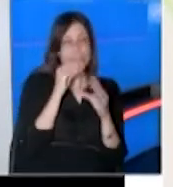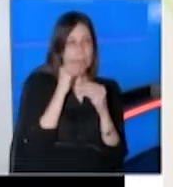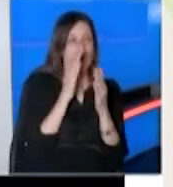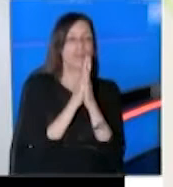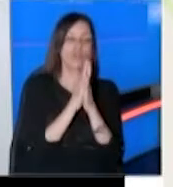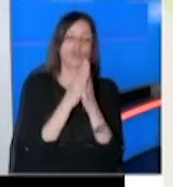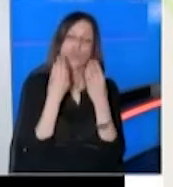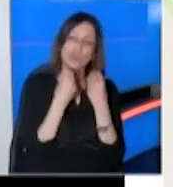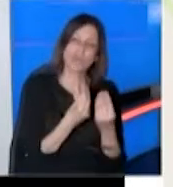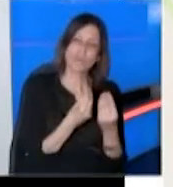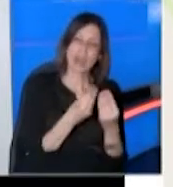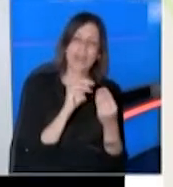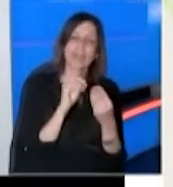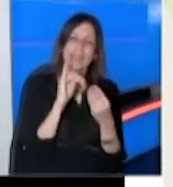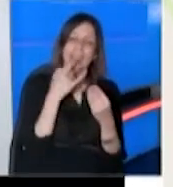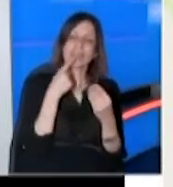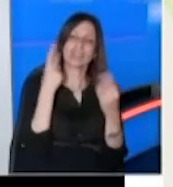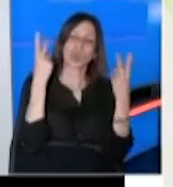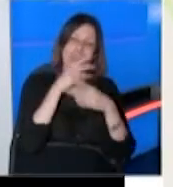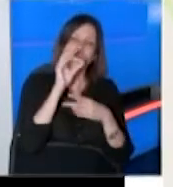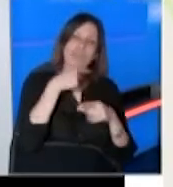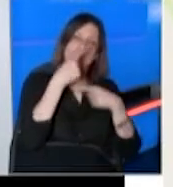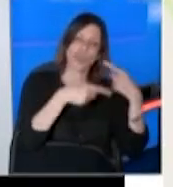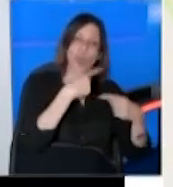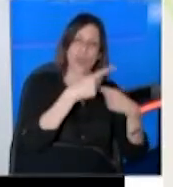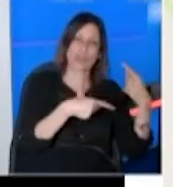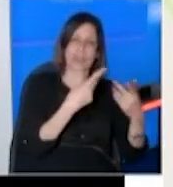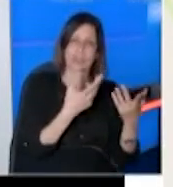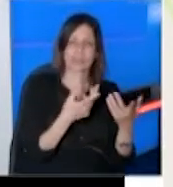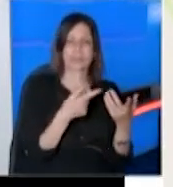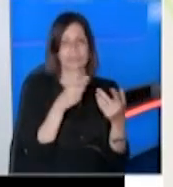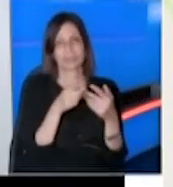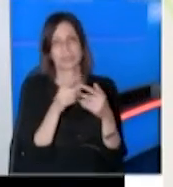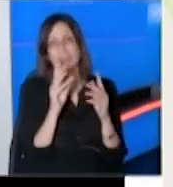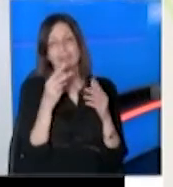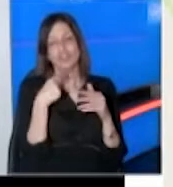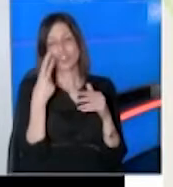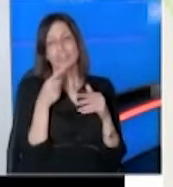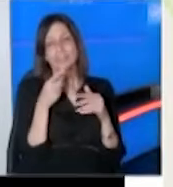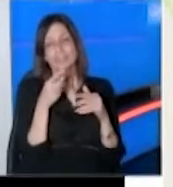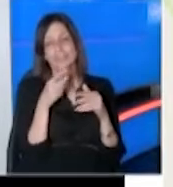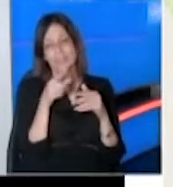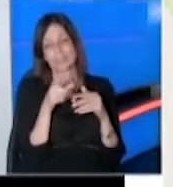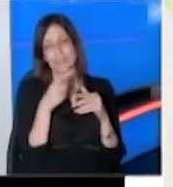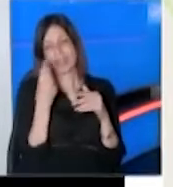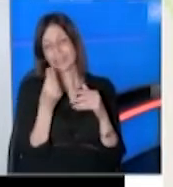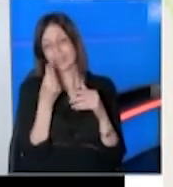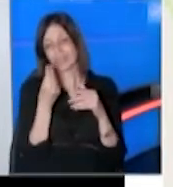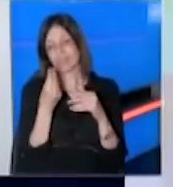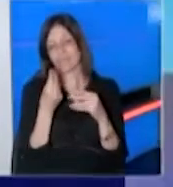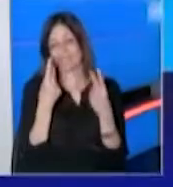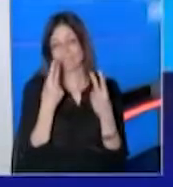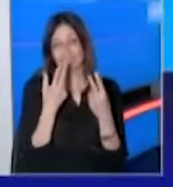ובקשו טובה מניר דוד. למה? כי זה חוזה שלהם לדורות עכשיו. וזה מה שיקרה העניין בקליפת אגוז. אוקיי, אני רוצה